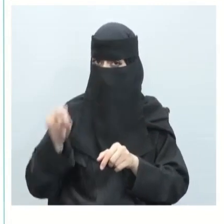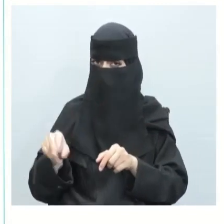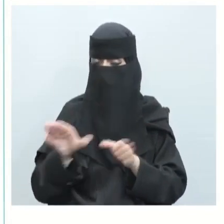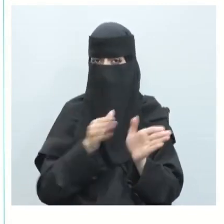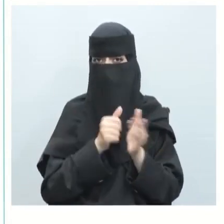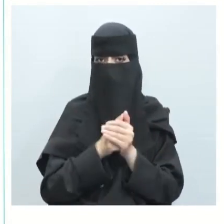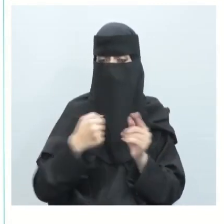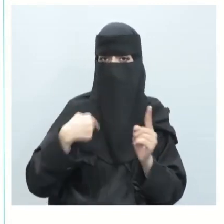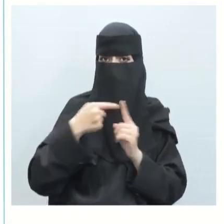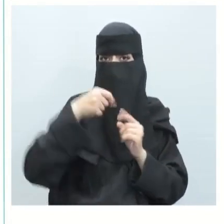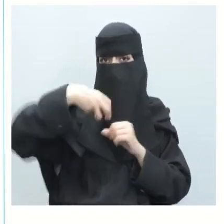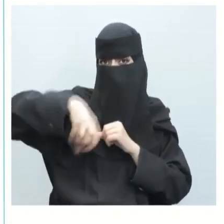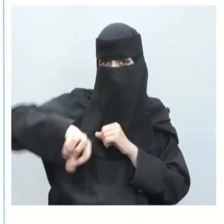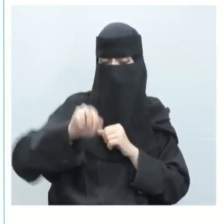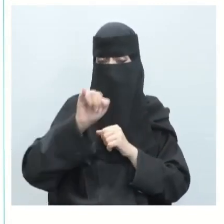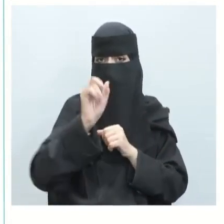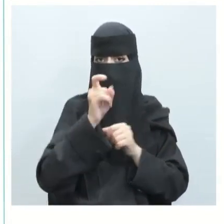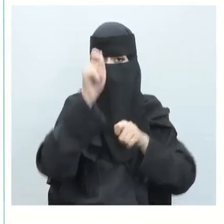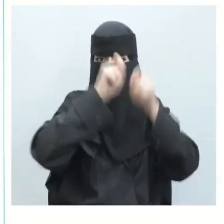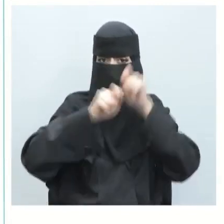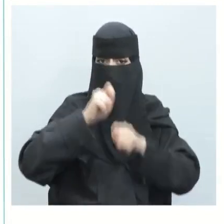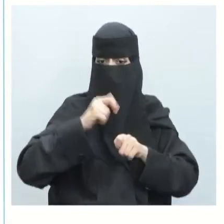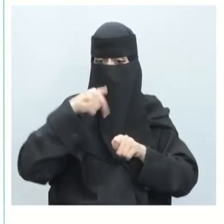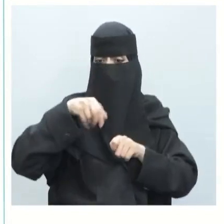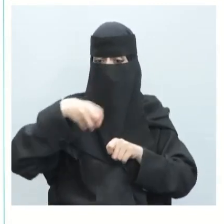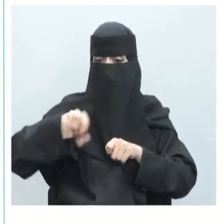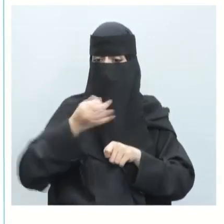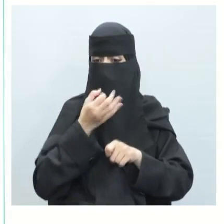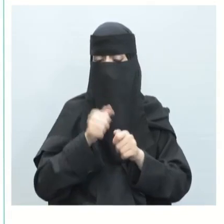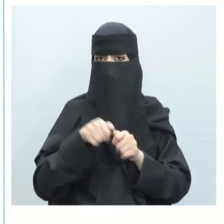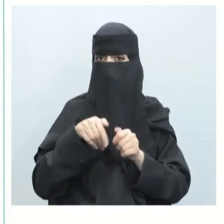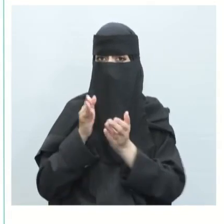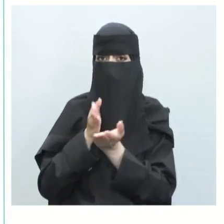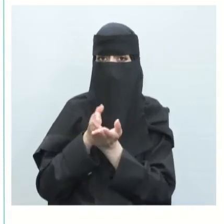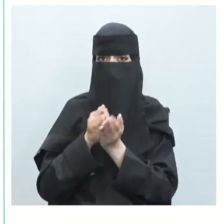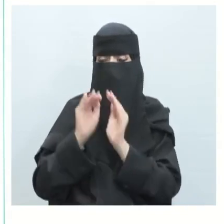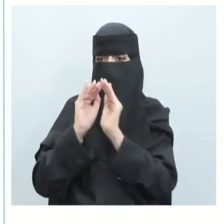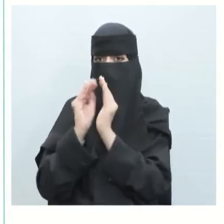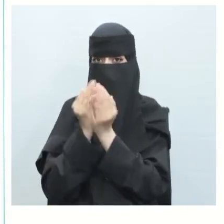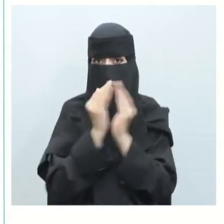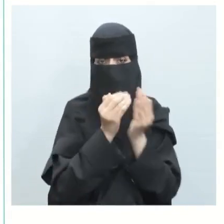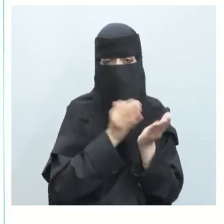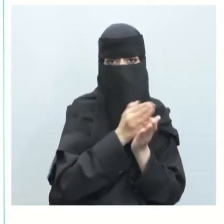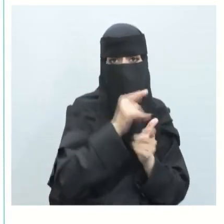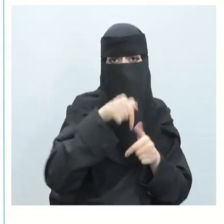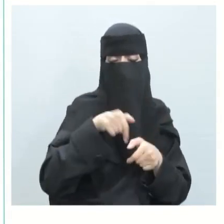عن فرع اخر من عمليات تنظيم العمل سنتحدث عن المرافق وظروف